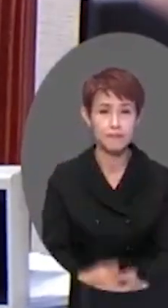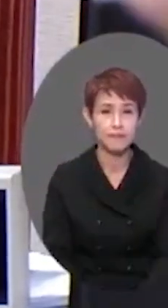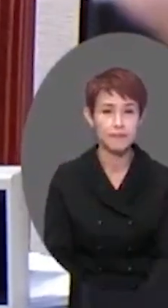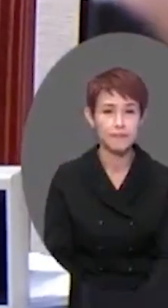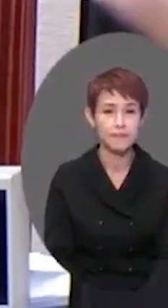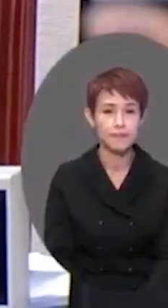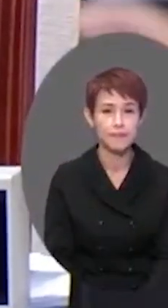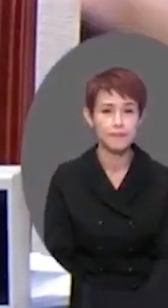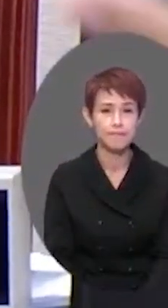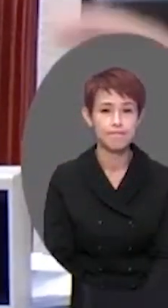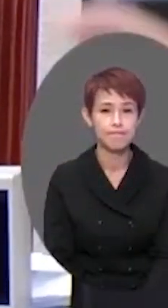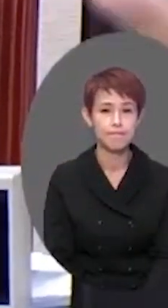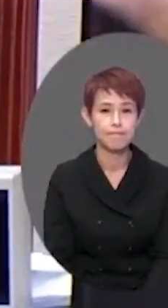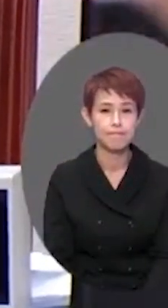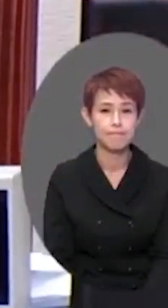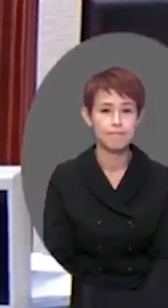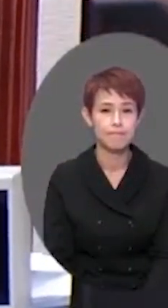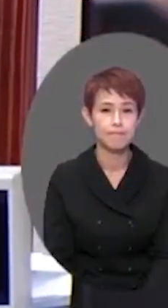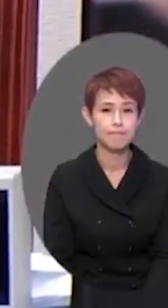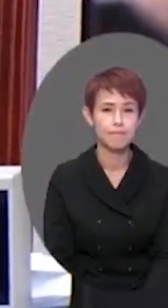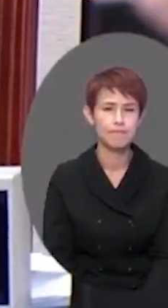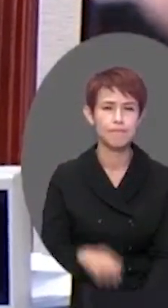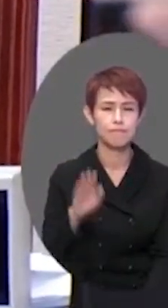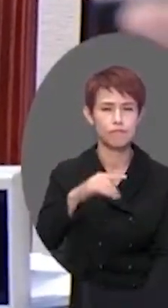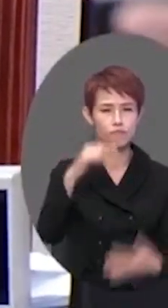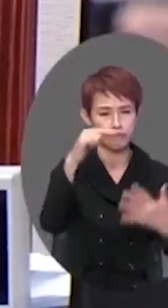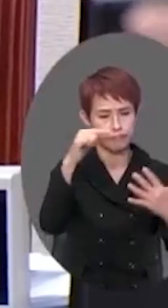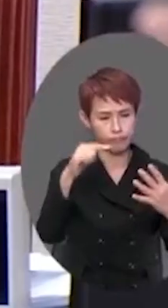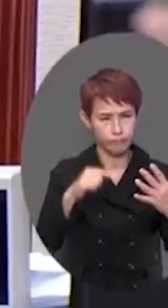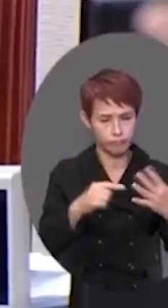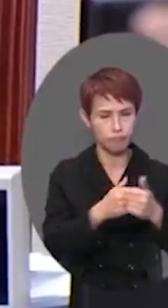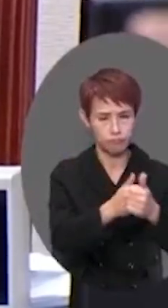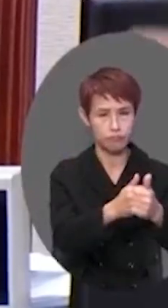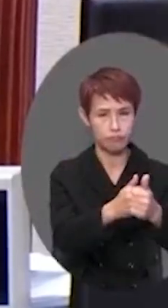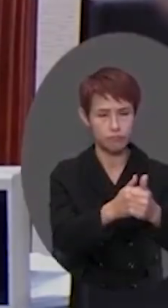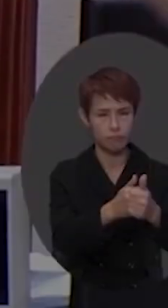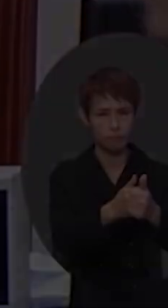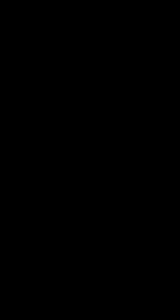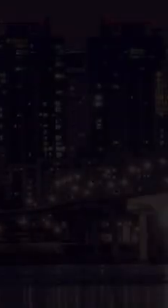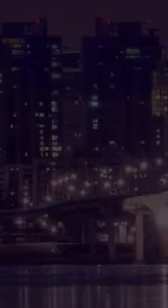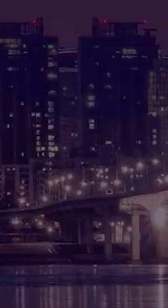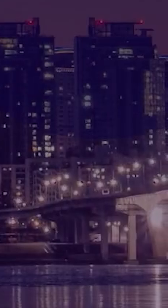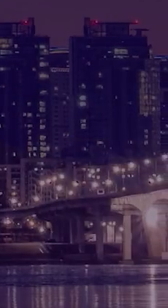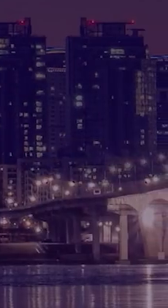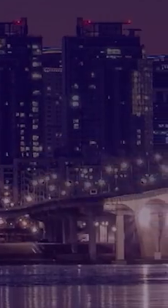아닙니다. 순서대로 합니다. 순서대로 하겠습니다.